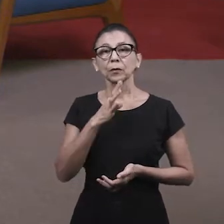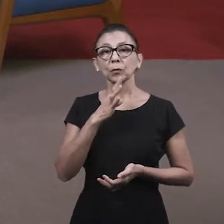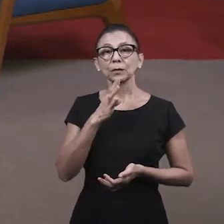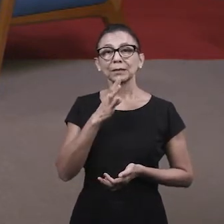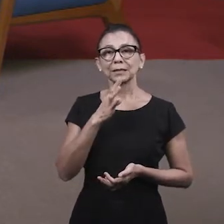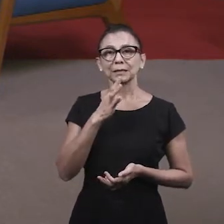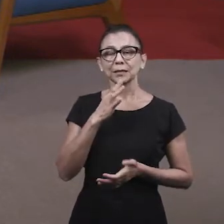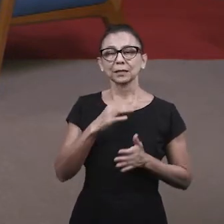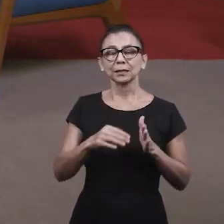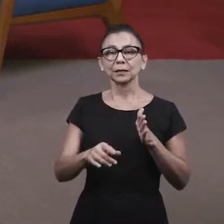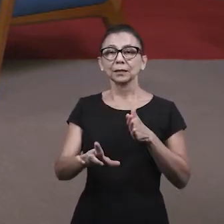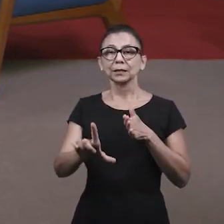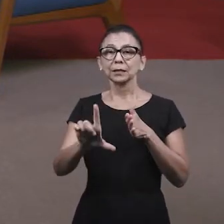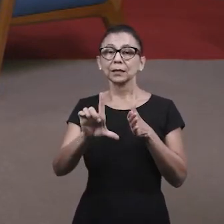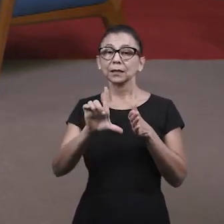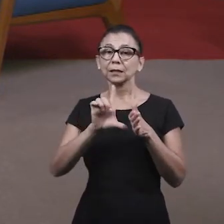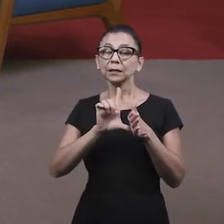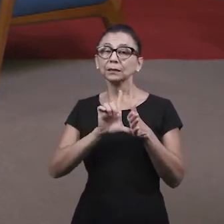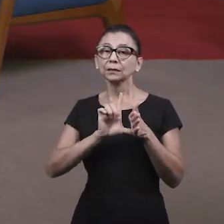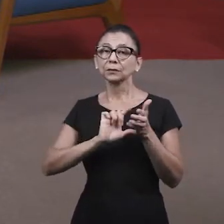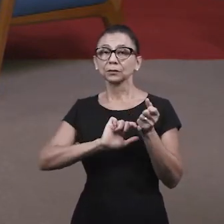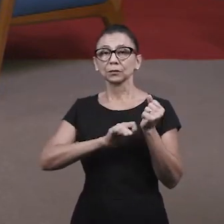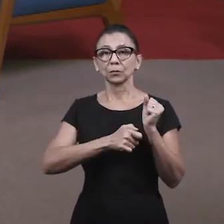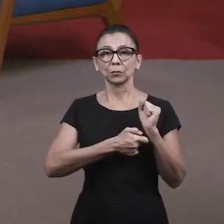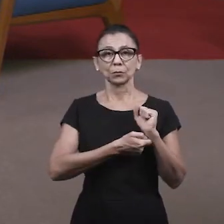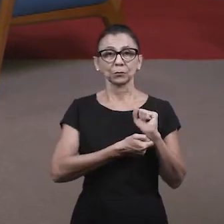la connaissance,